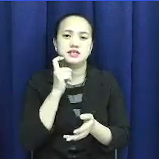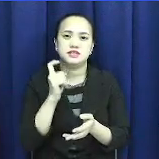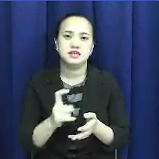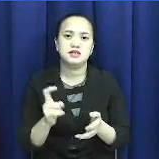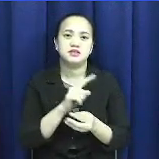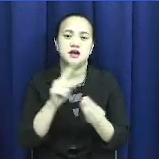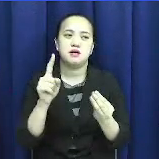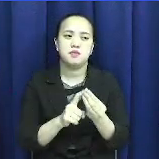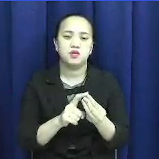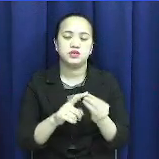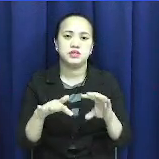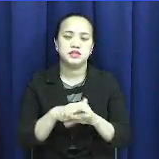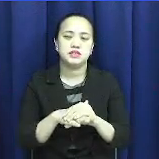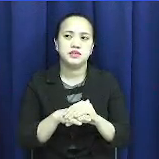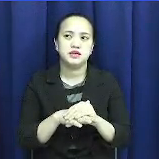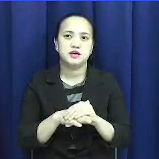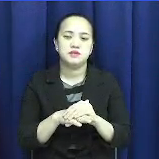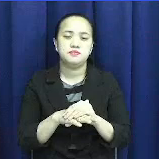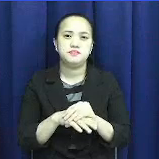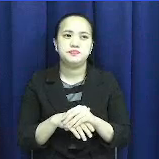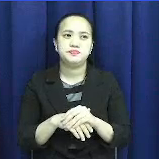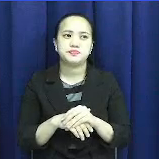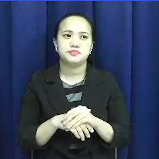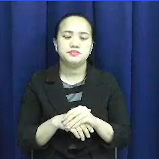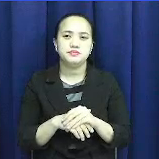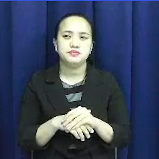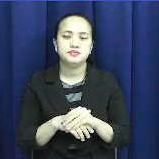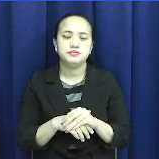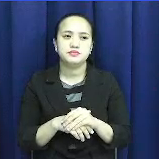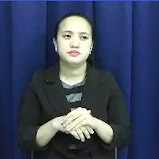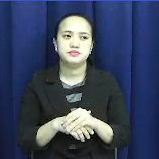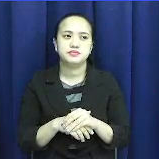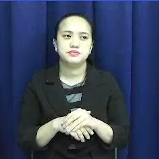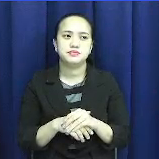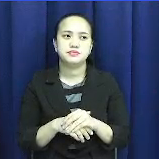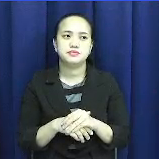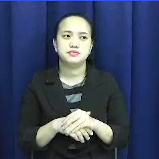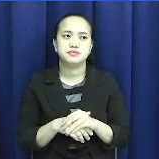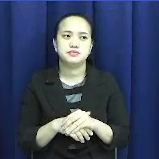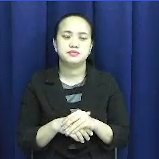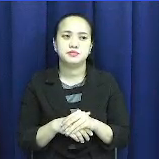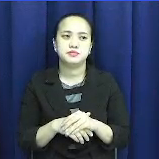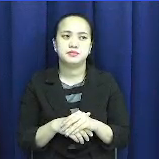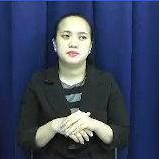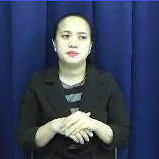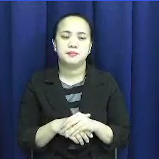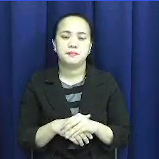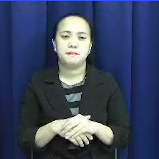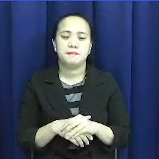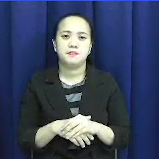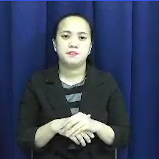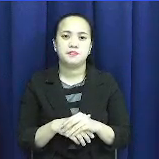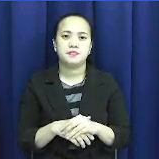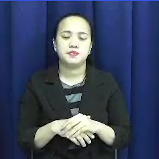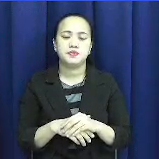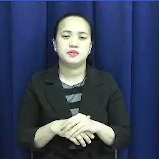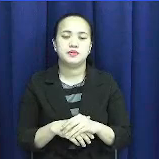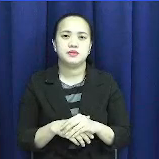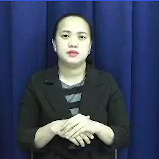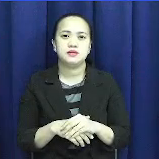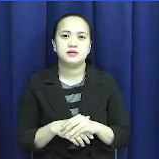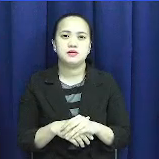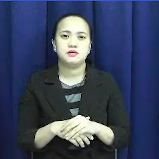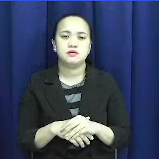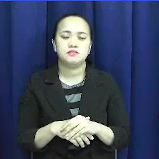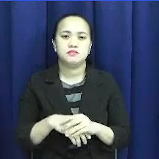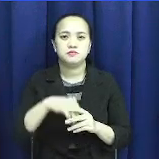ng Panginoon kay Jesus Christ, sabi ng Biblia, Jesus Christ made us kings and priests unto God.